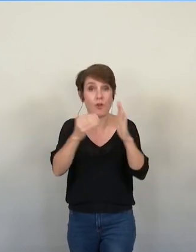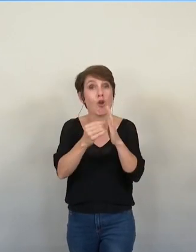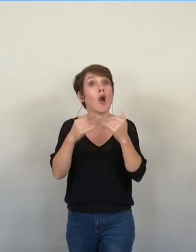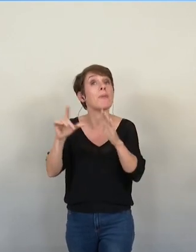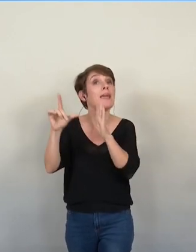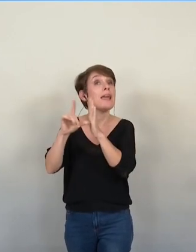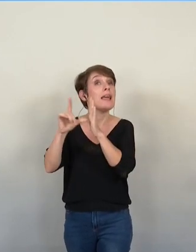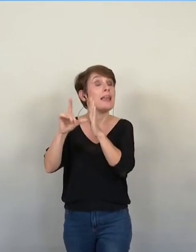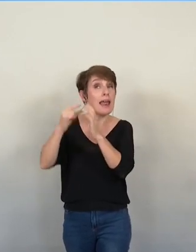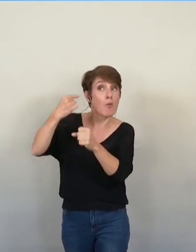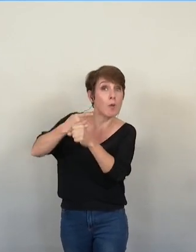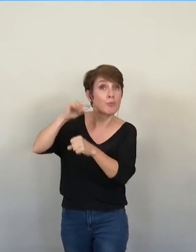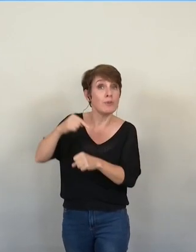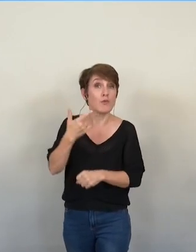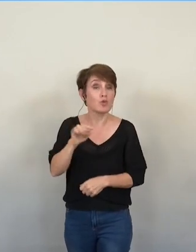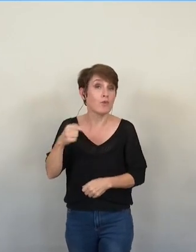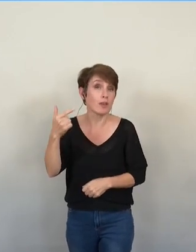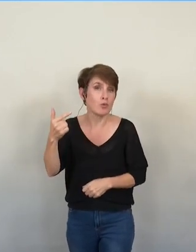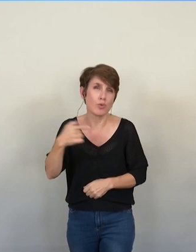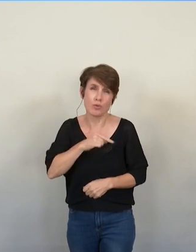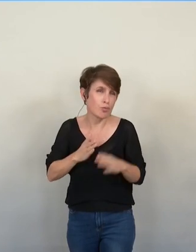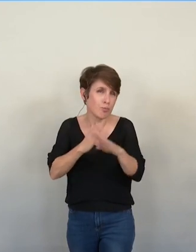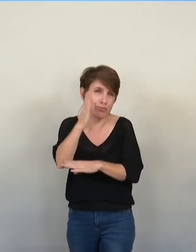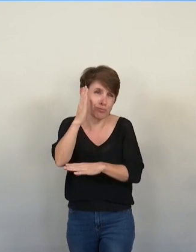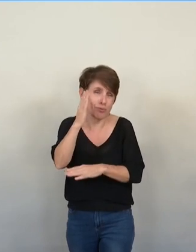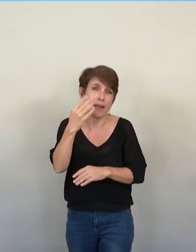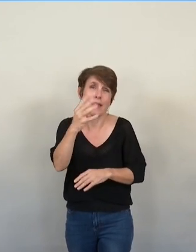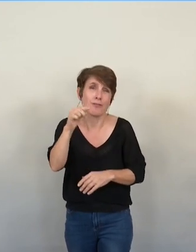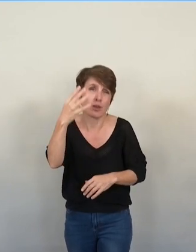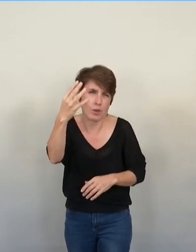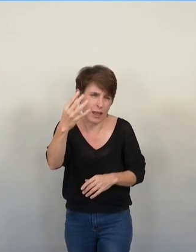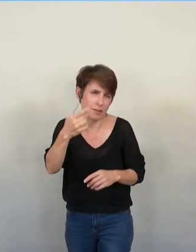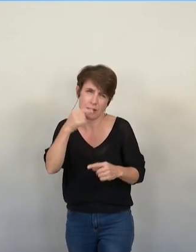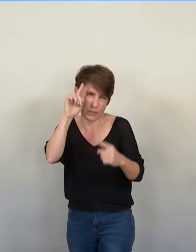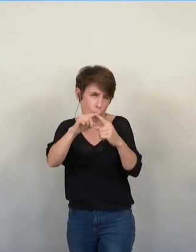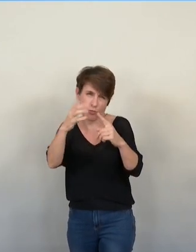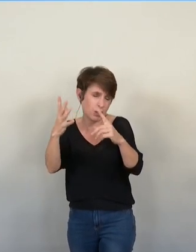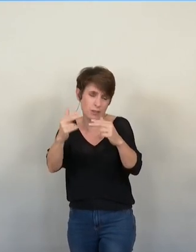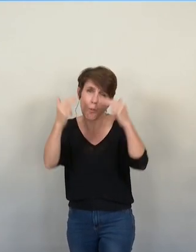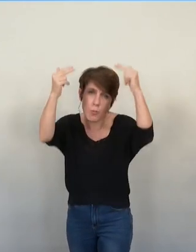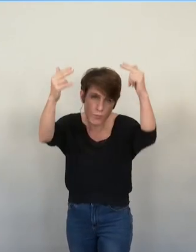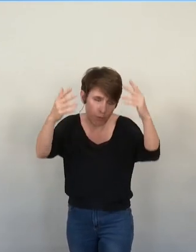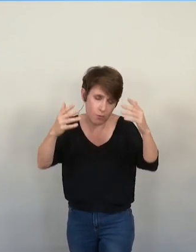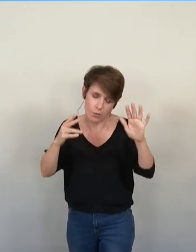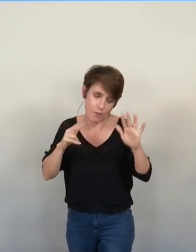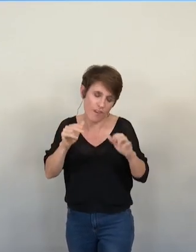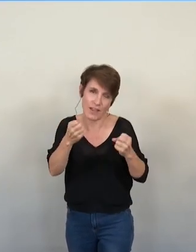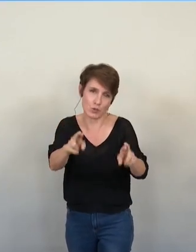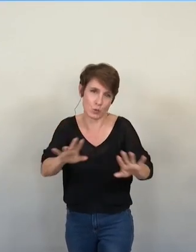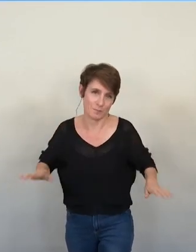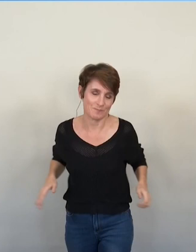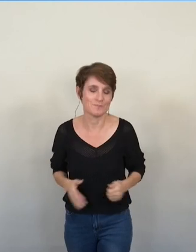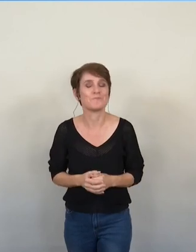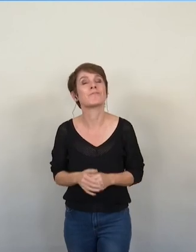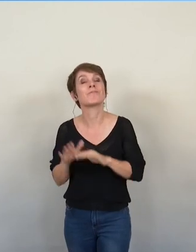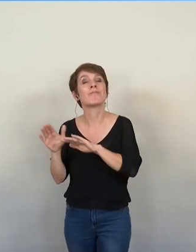impose d'obtenir 2,2 on est déjà 4,4 prier on va exposer les objectifs le en tout cas on va essayer le sur les sur les